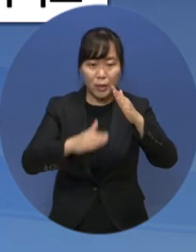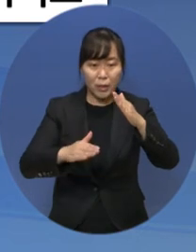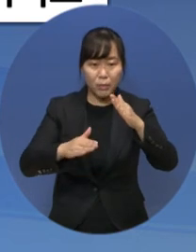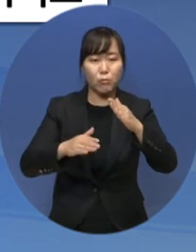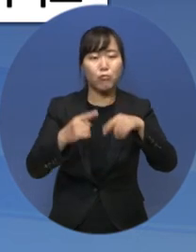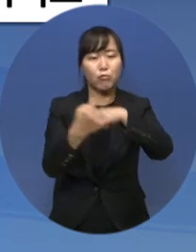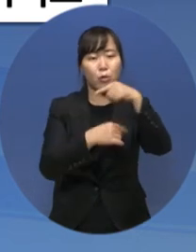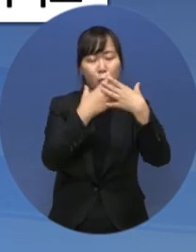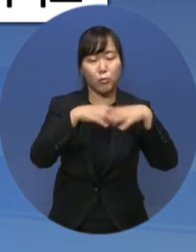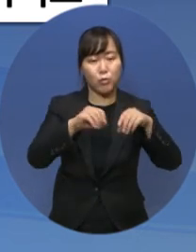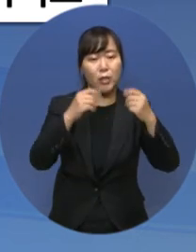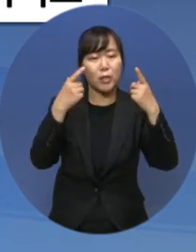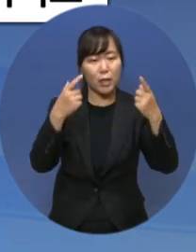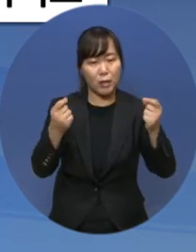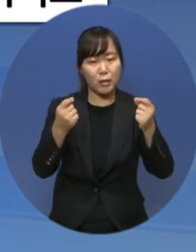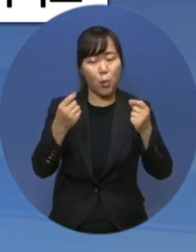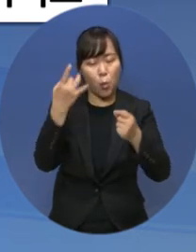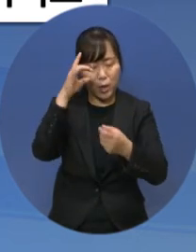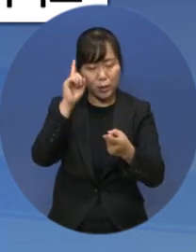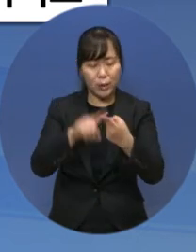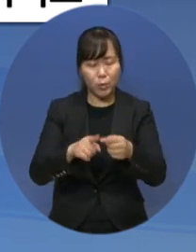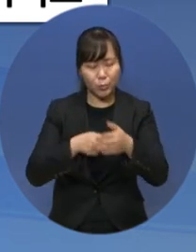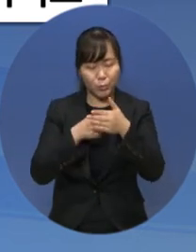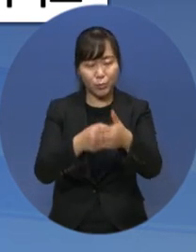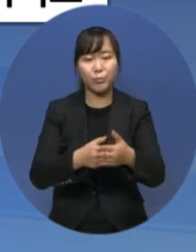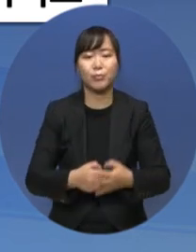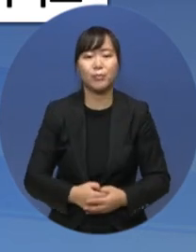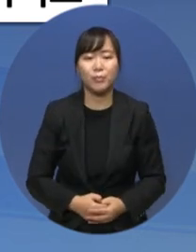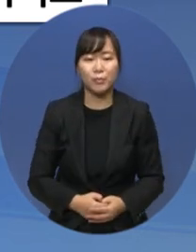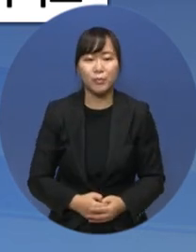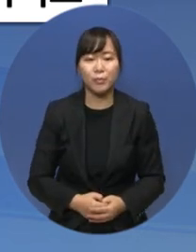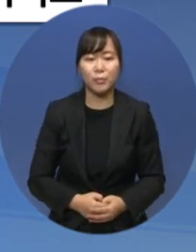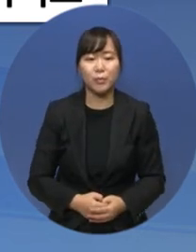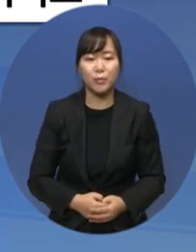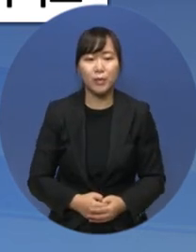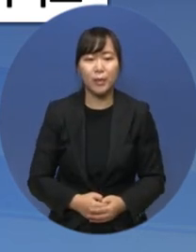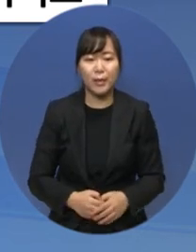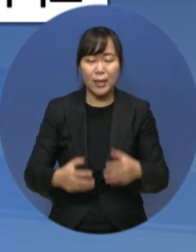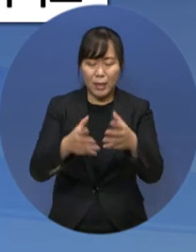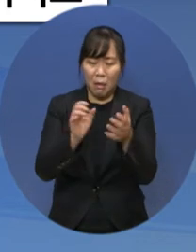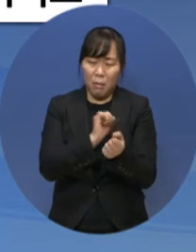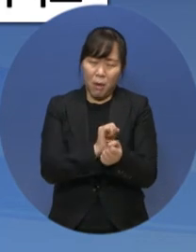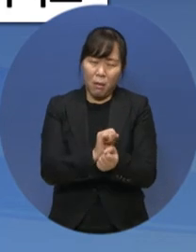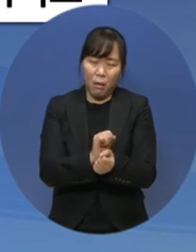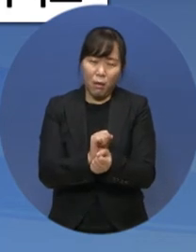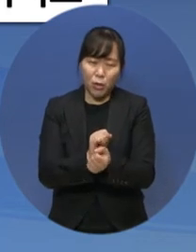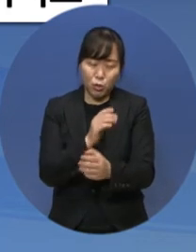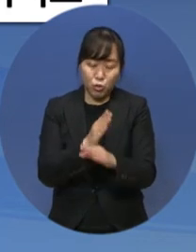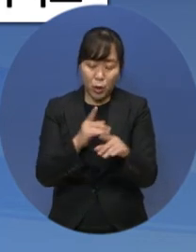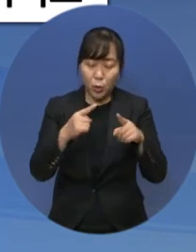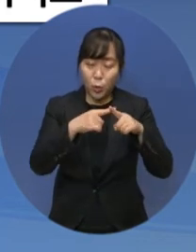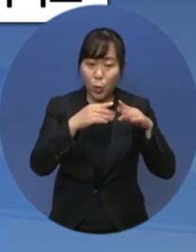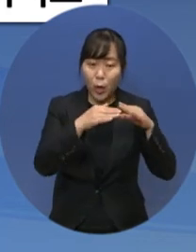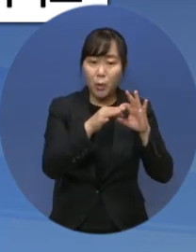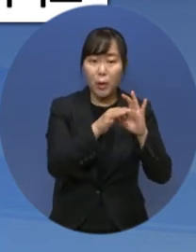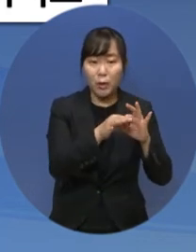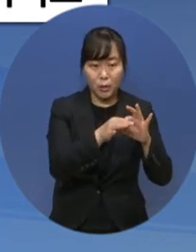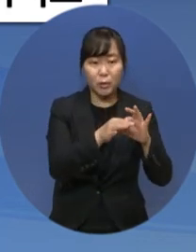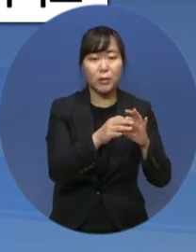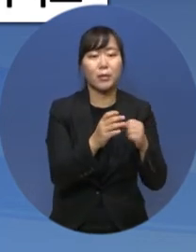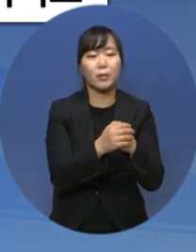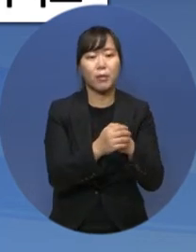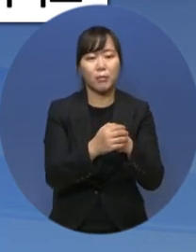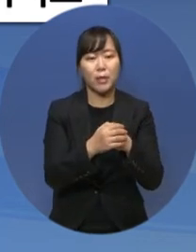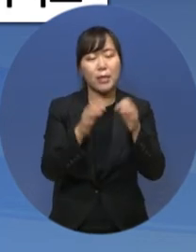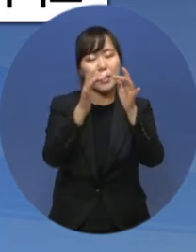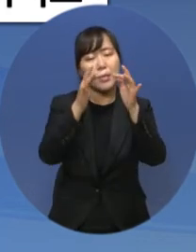중단 등과 같은 기존 조치들이 유지됩니다. 아울러 집단 감염이 계속 발생 중인 교회에 대해서는